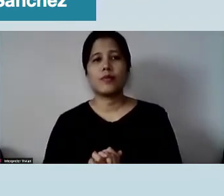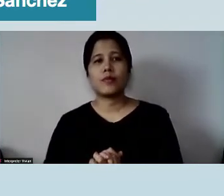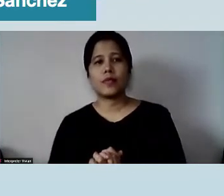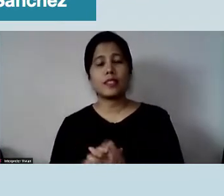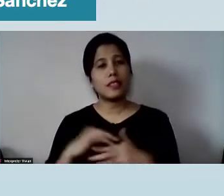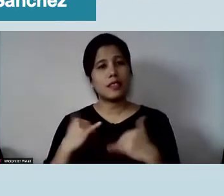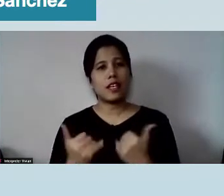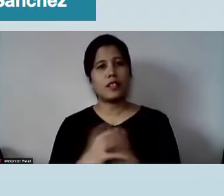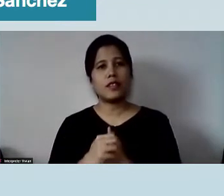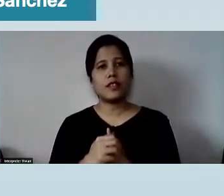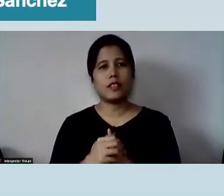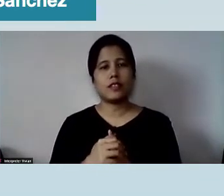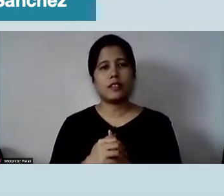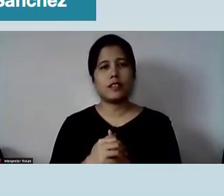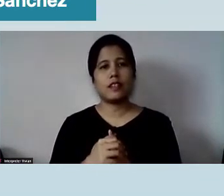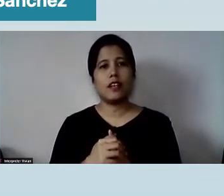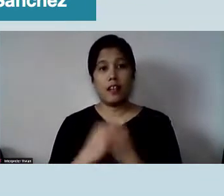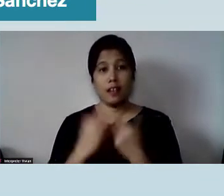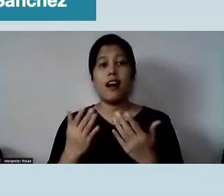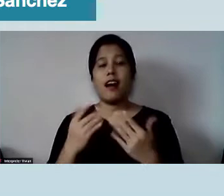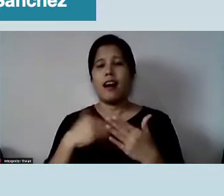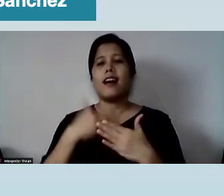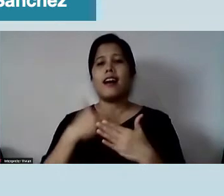Now, ito pa yung another